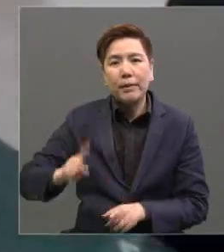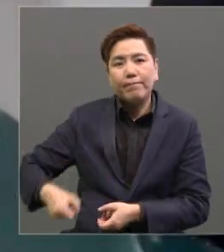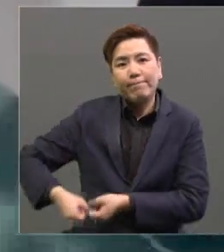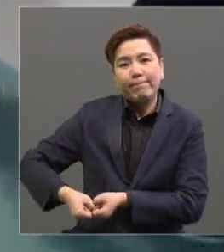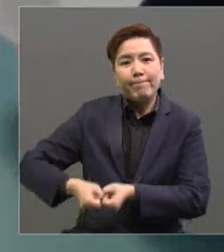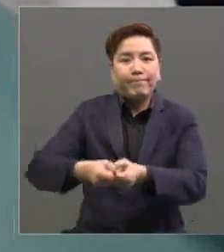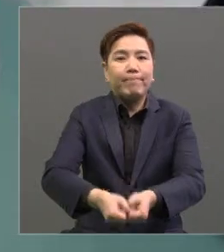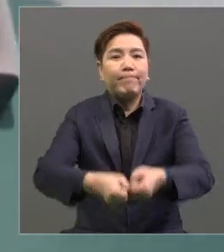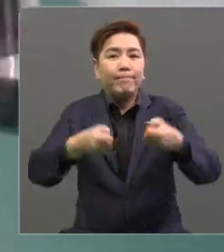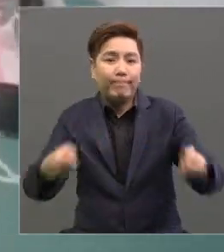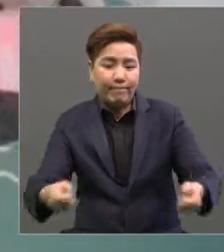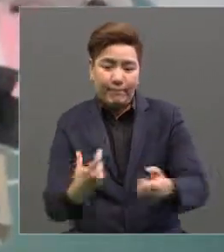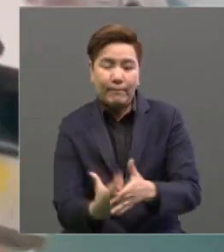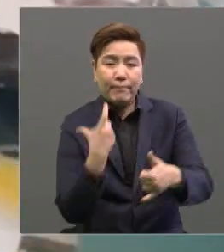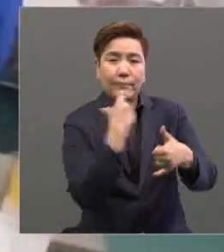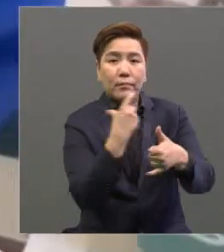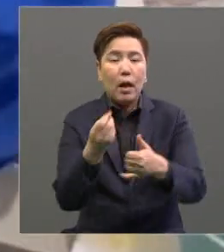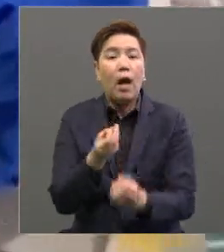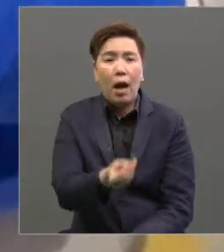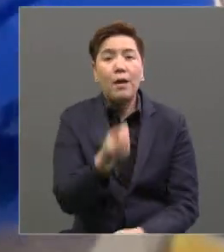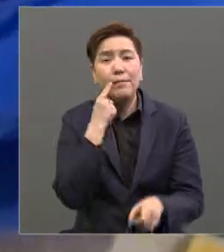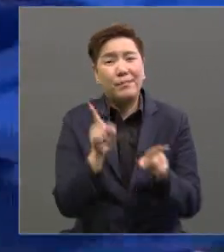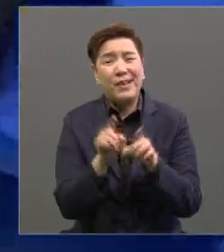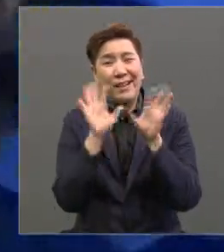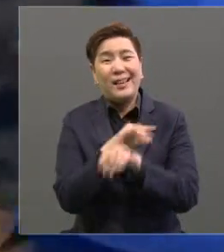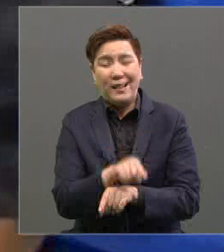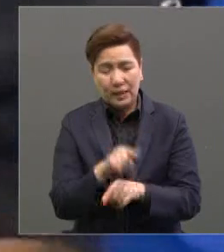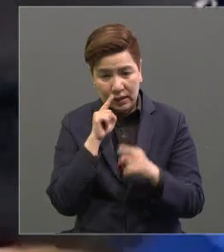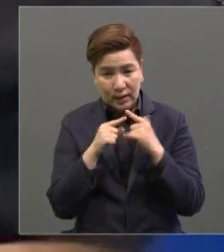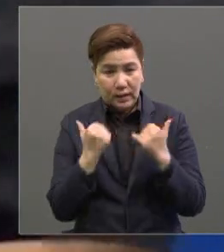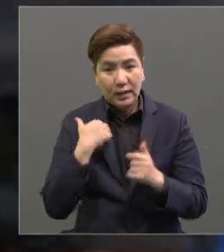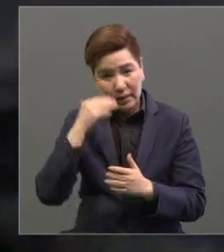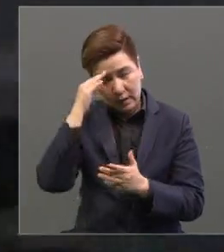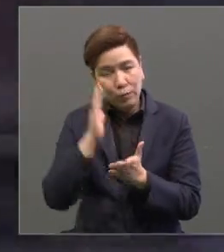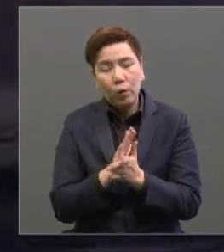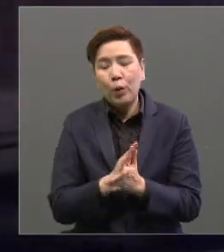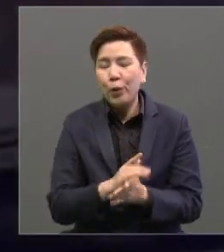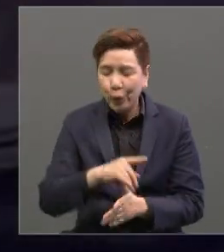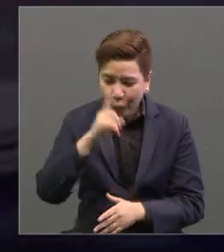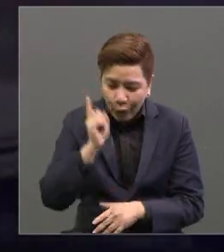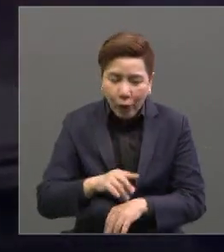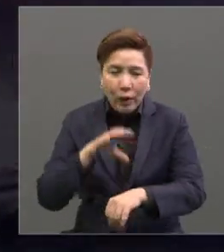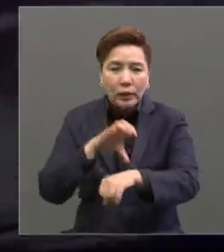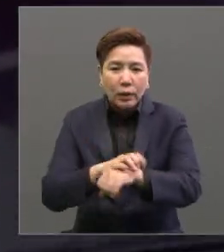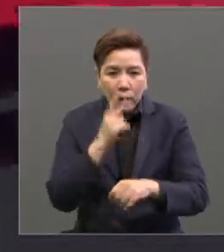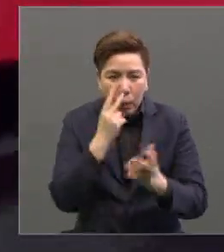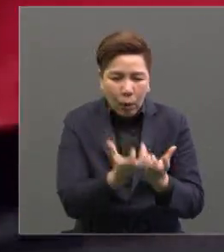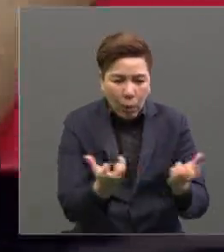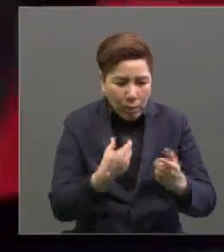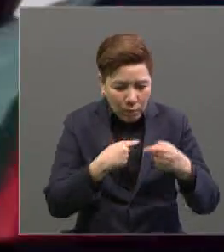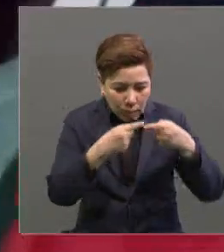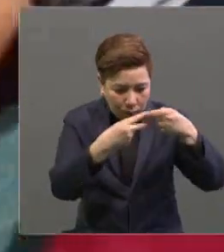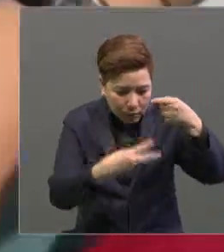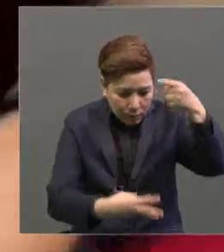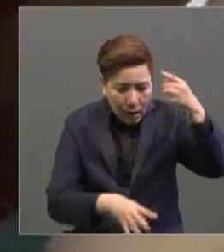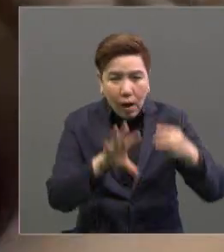นะฮะหิ้วๆยามาฉีดในห้องพักอย่างเงี้ยเออทีนี้ตำรวจเนี่ยก็ต้องจับกุมแล้วของกลางคุณผู้ชม 50ราย